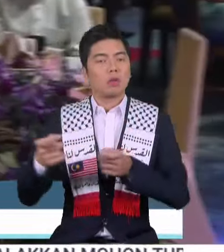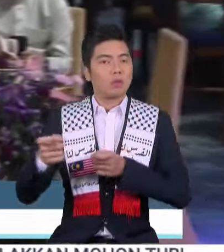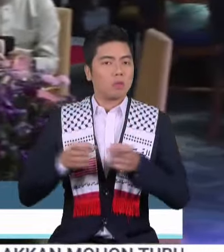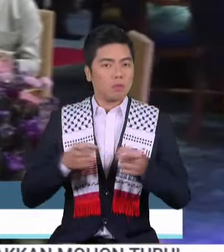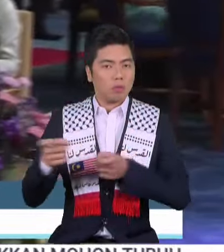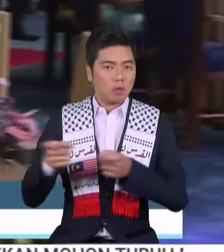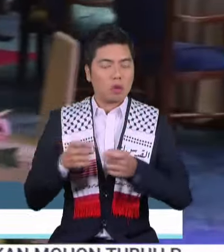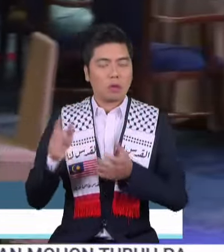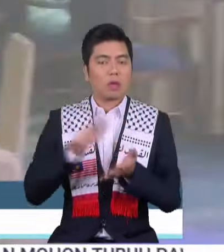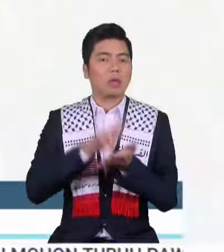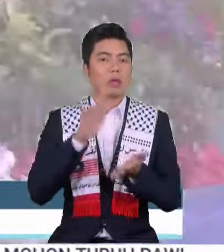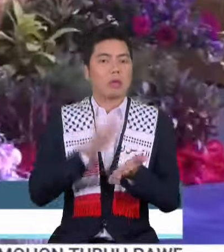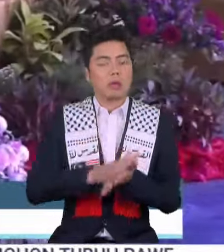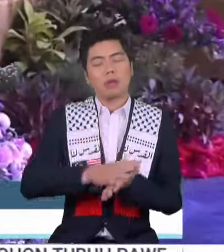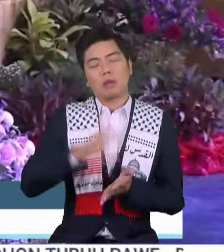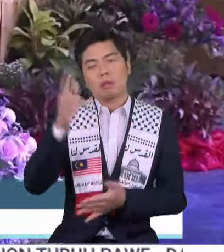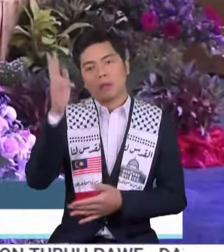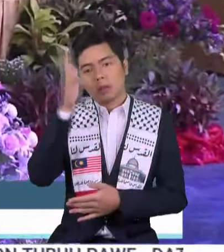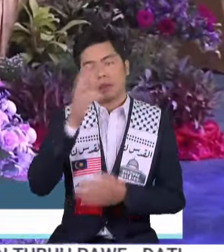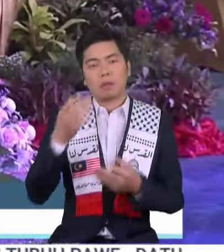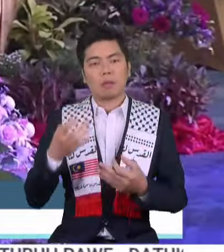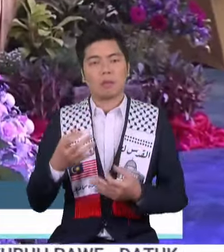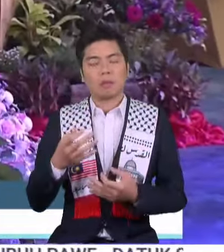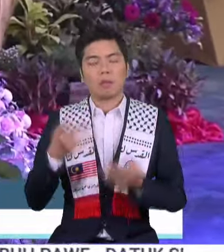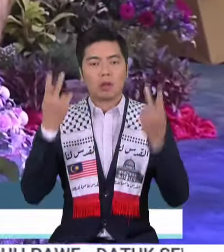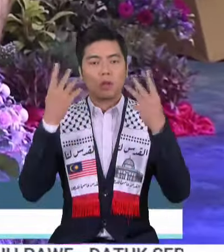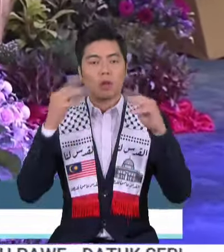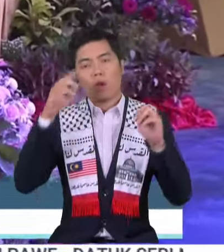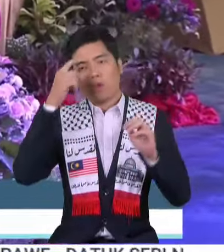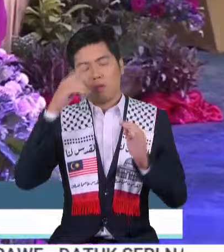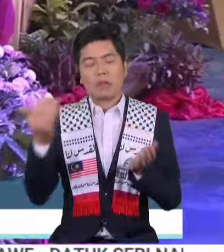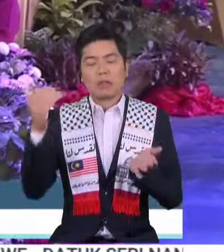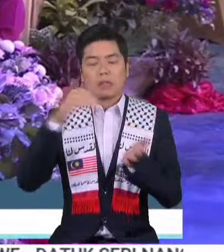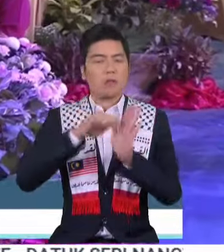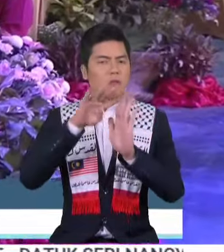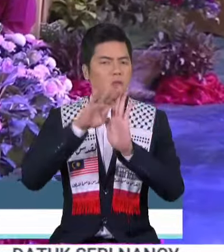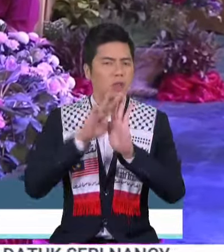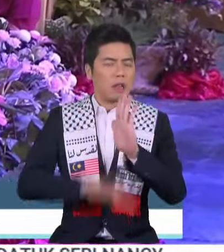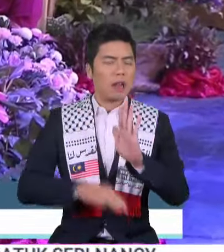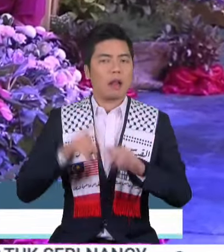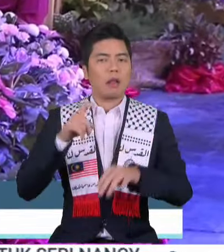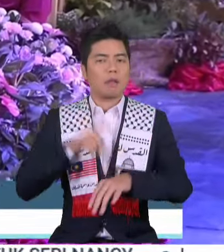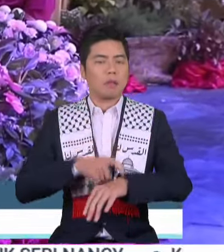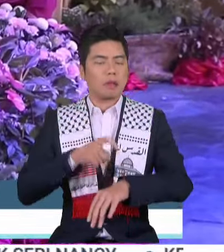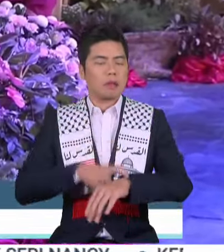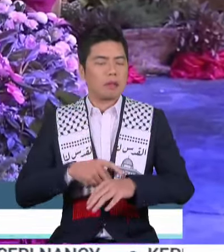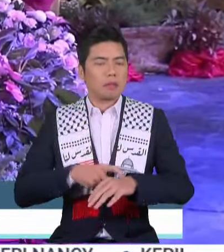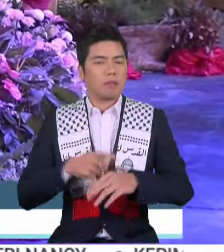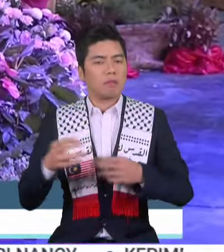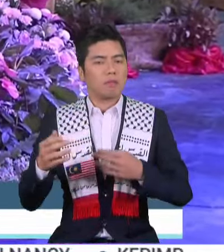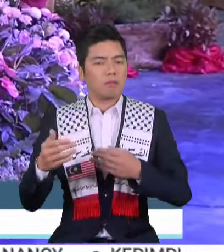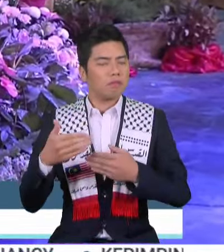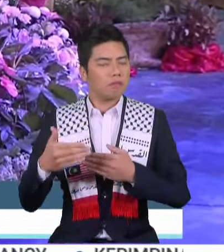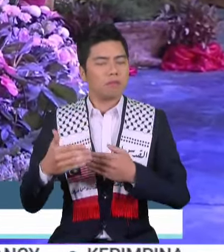penyelarasan pelaksanaan Jabatan Perdana Menteri untuk menurunkan lagi jumlah tersebut dalam tempoh lebih singkat.